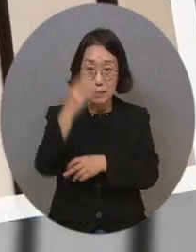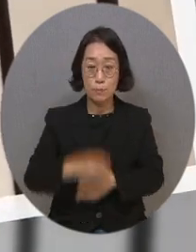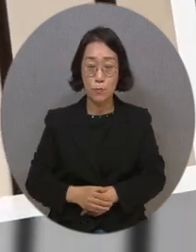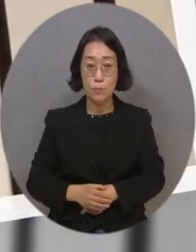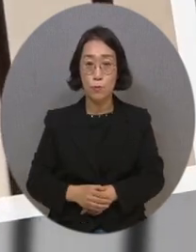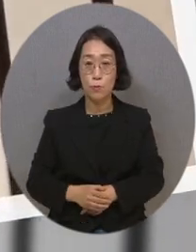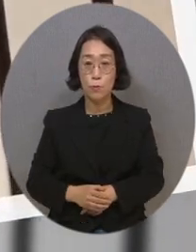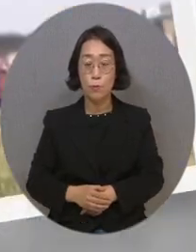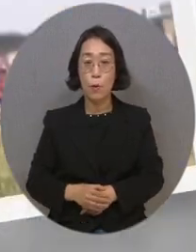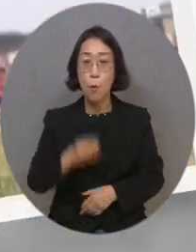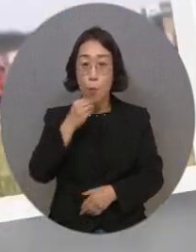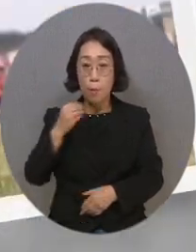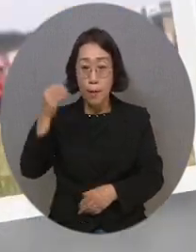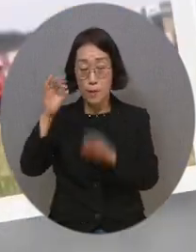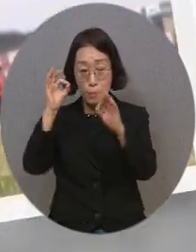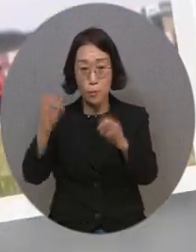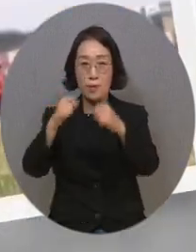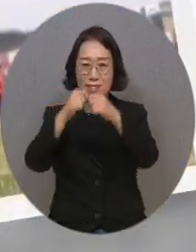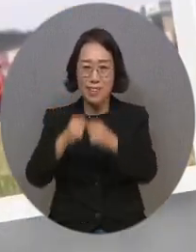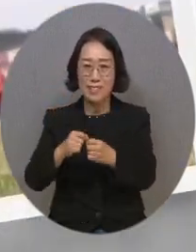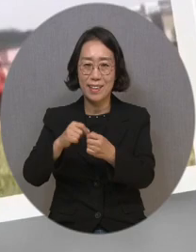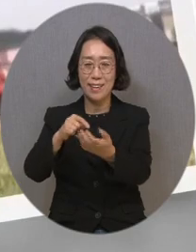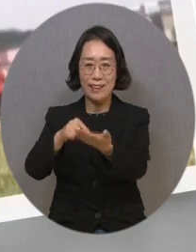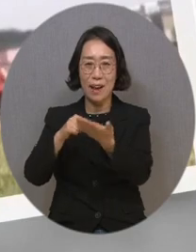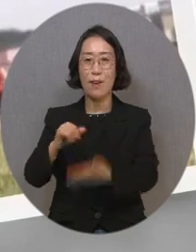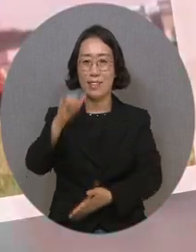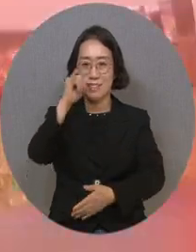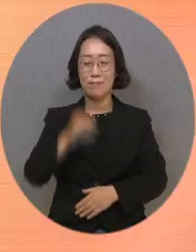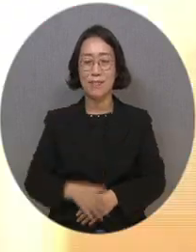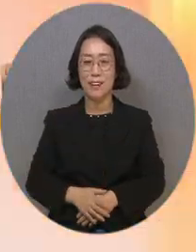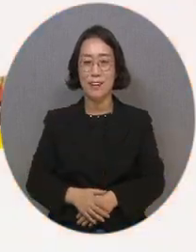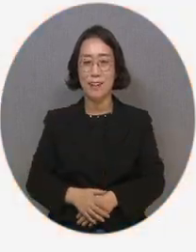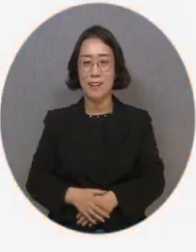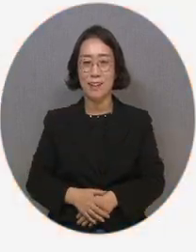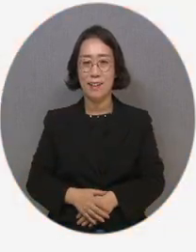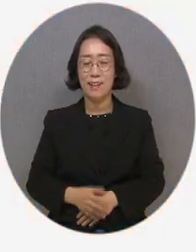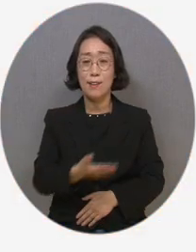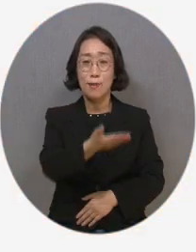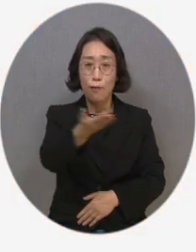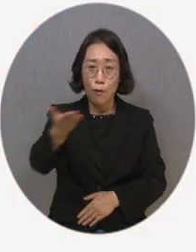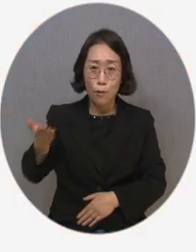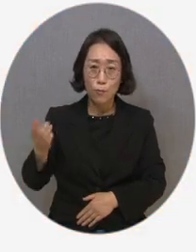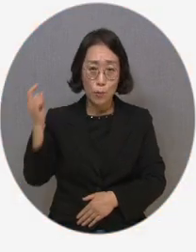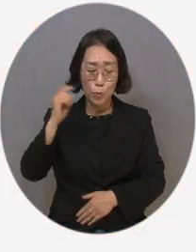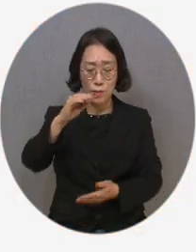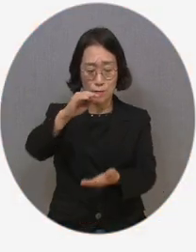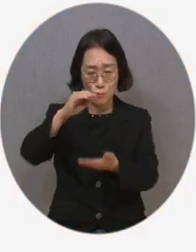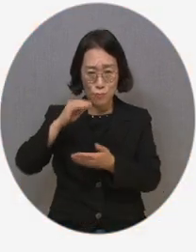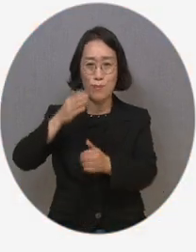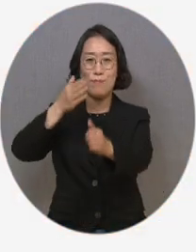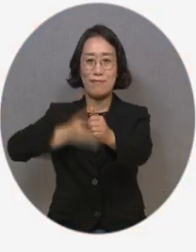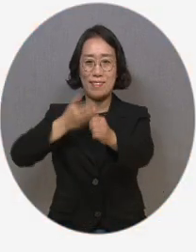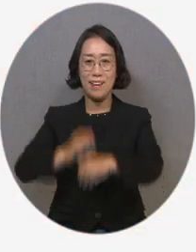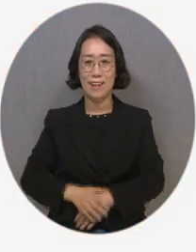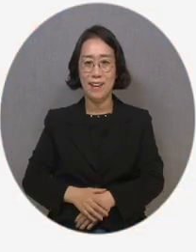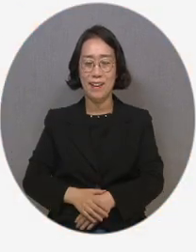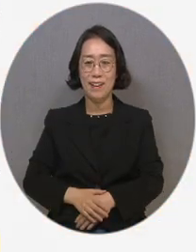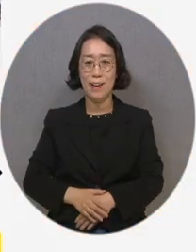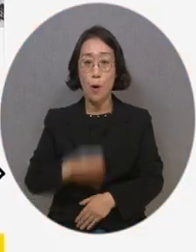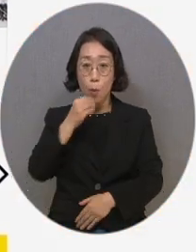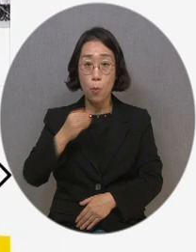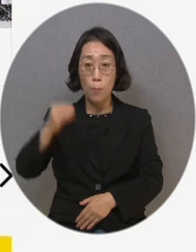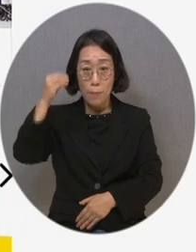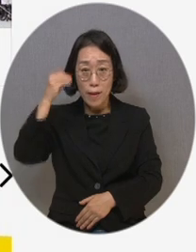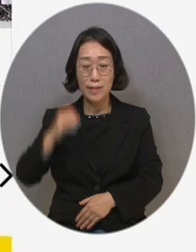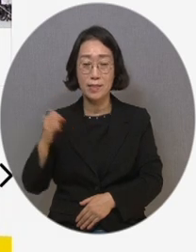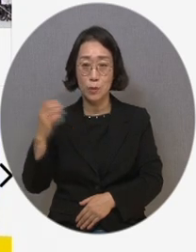웰페어뉴스 홈페이지를 통해 보다 다양한 소식을 접할 수 있습니다. 시청자 여러분의 제보를 기다립니다. 웰페어뉴스